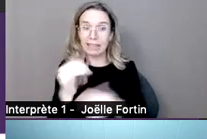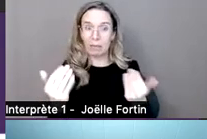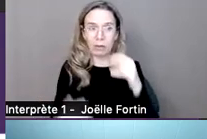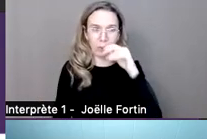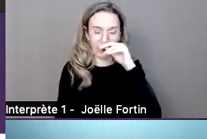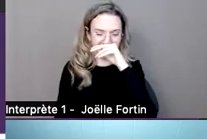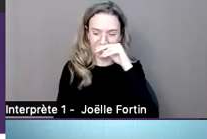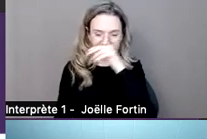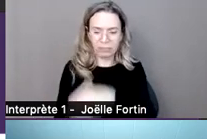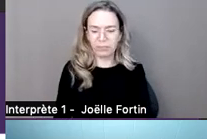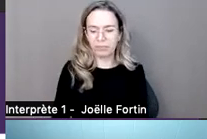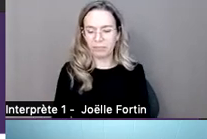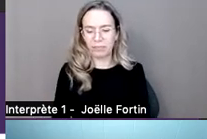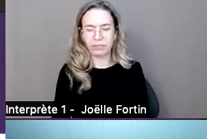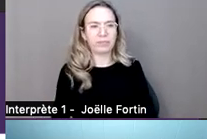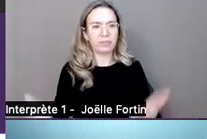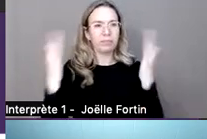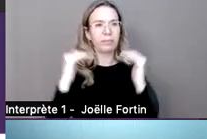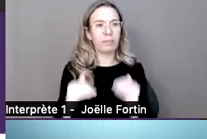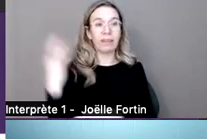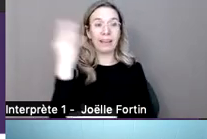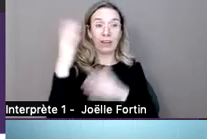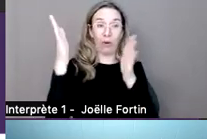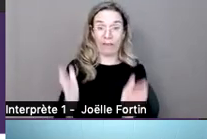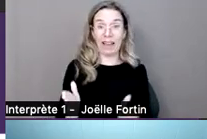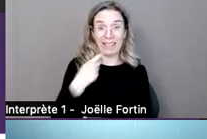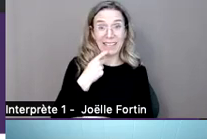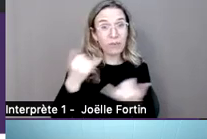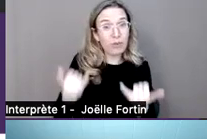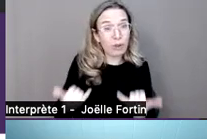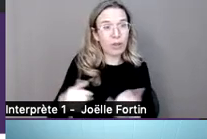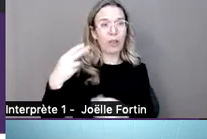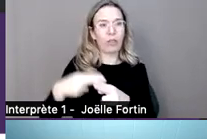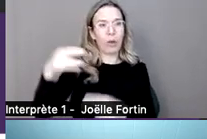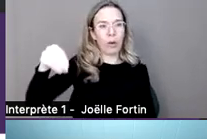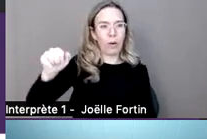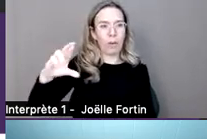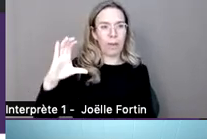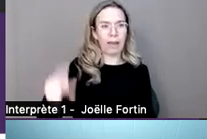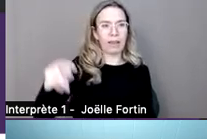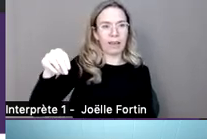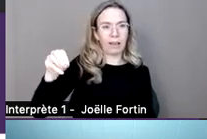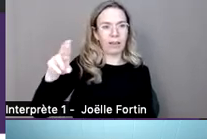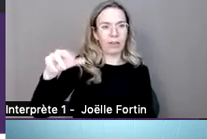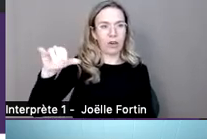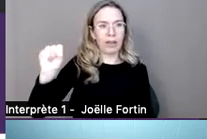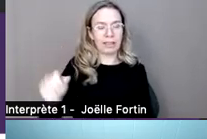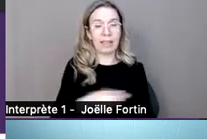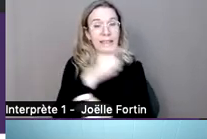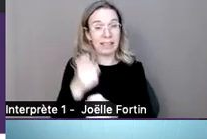intéressé. Maintenant, le conférencier que nous avons avec nous, c'est Marc Norris, qui est le directeur du